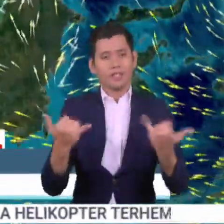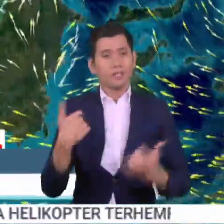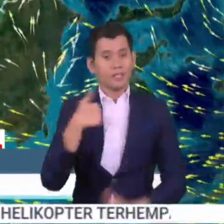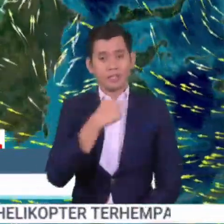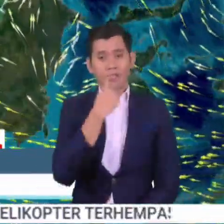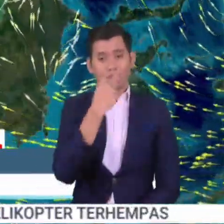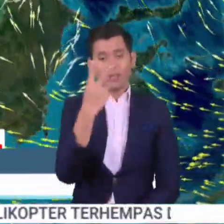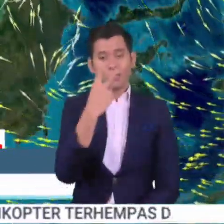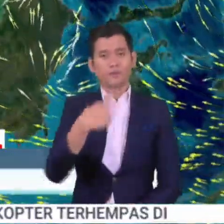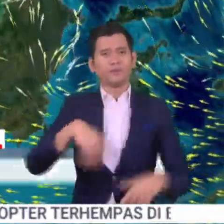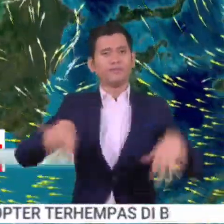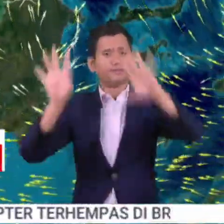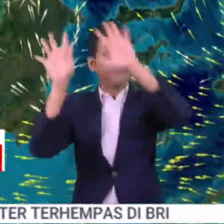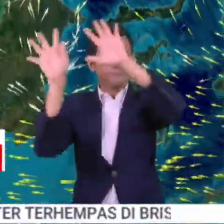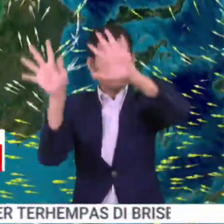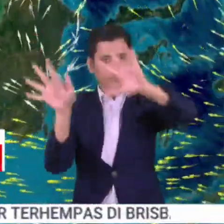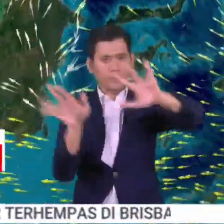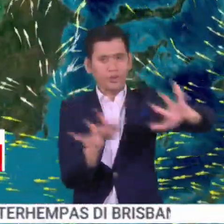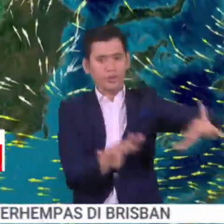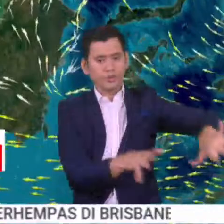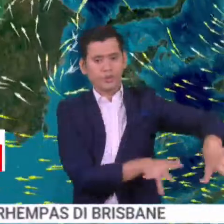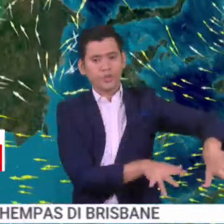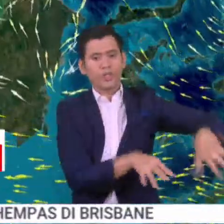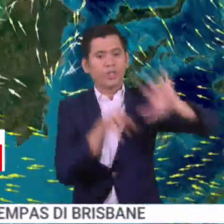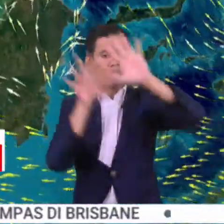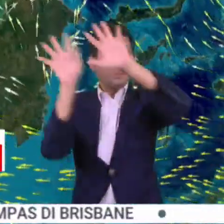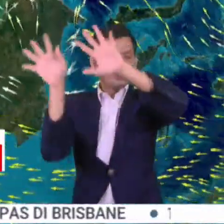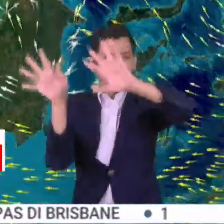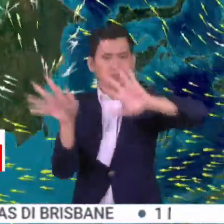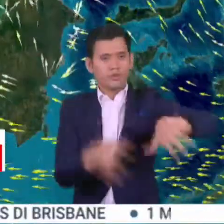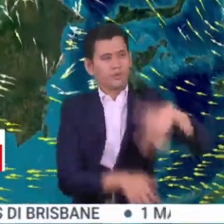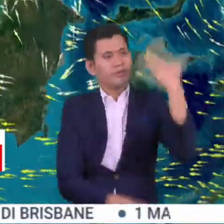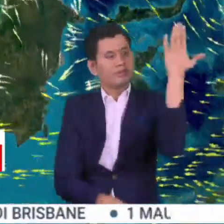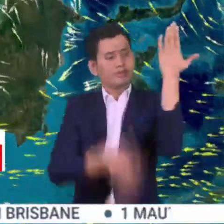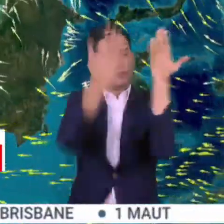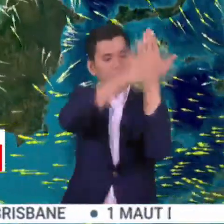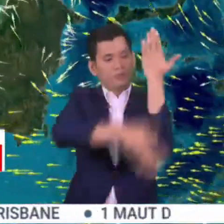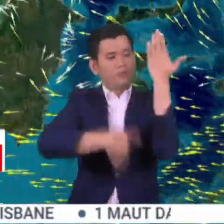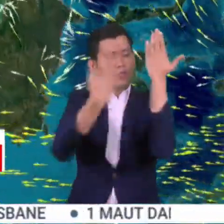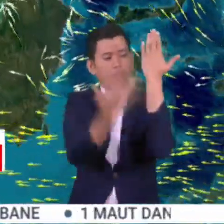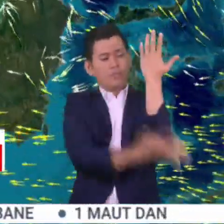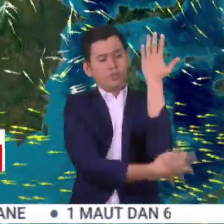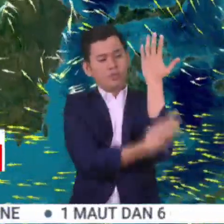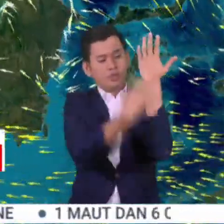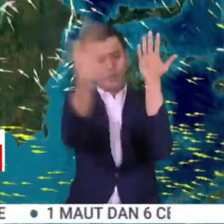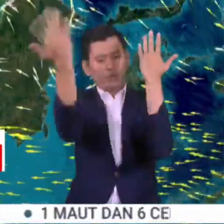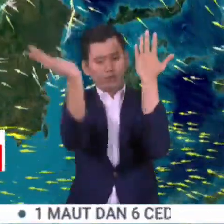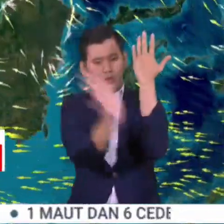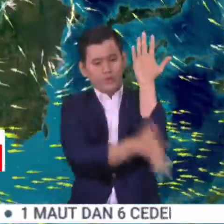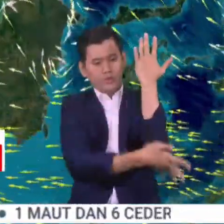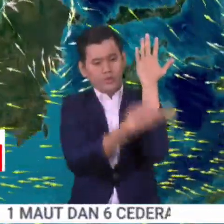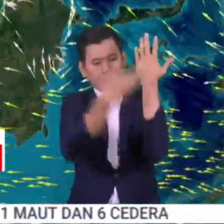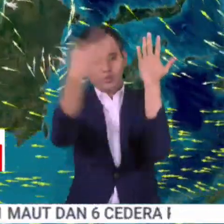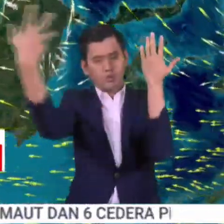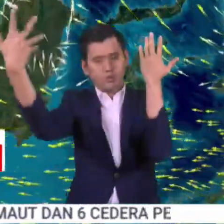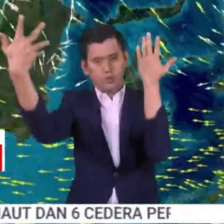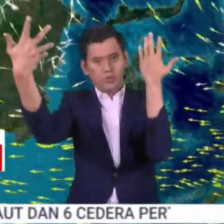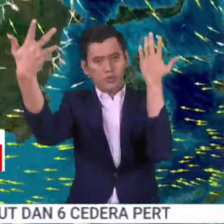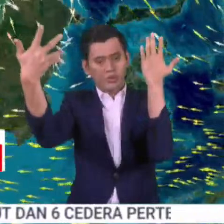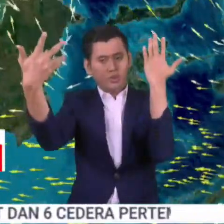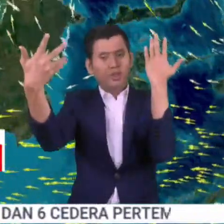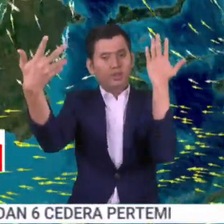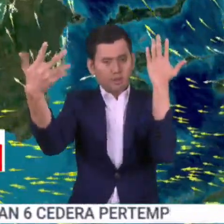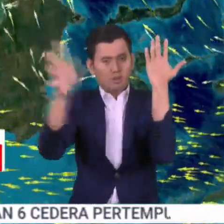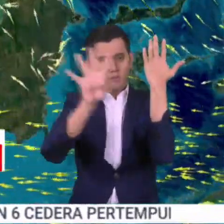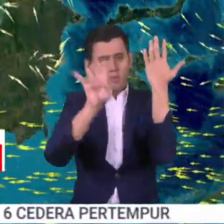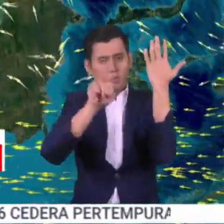angin semasa. Dapat diperhatikan angin baratan dengan kelajuan antara 40 ke 50 km sejam bertiup di kawasan utara Selat Melaka